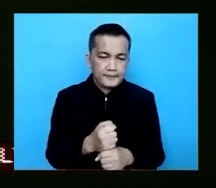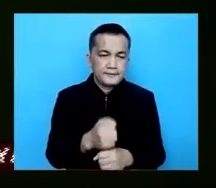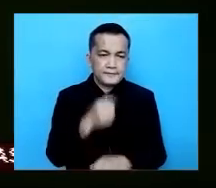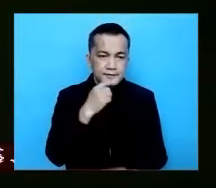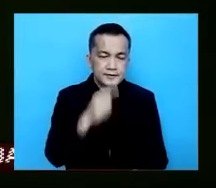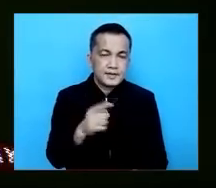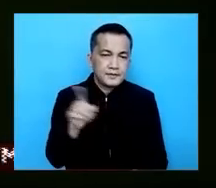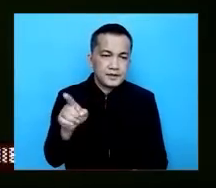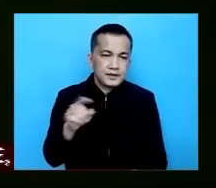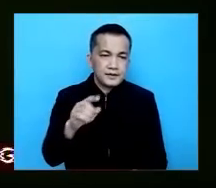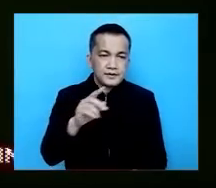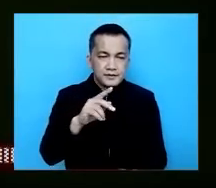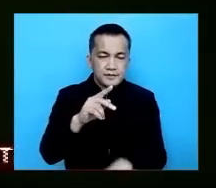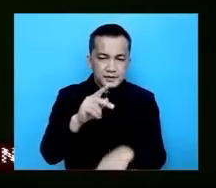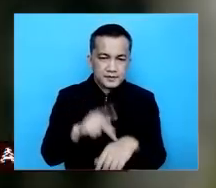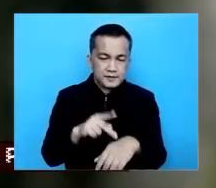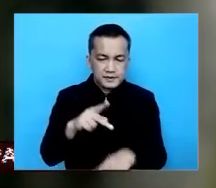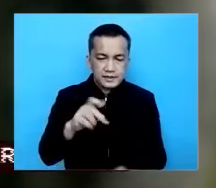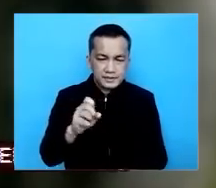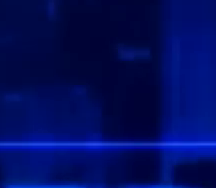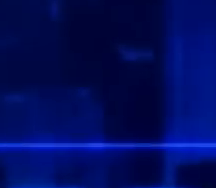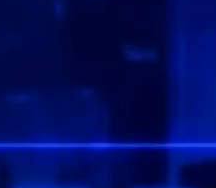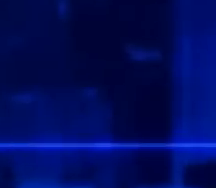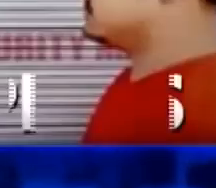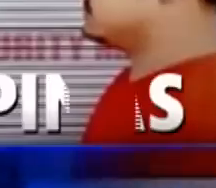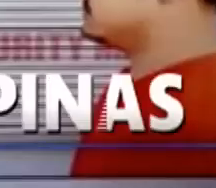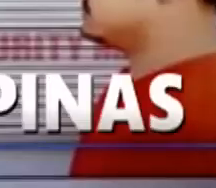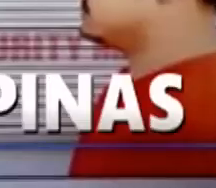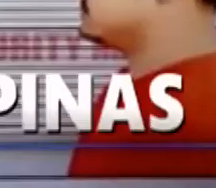po yan sa Philippine Statistics Authority.